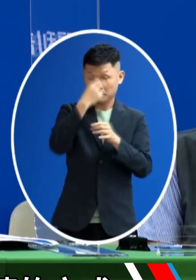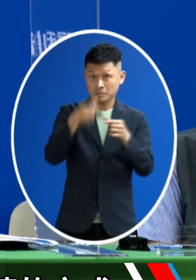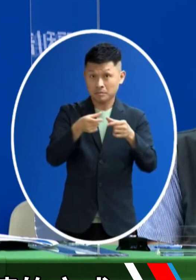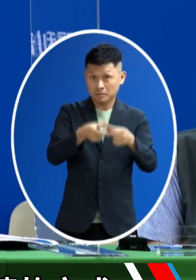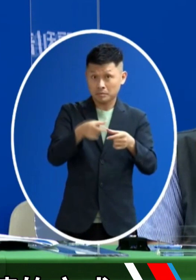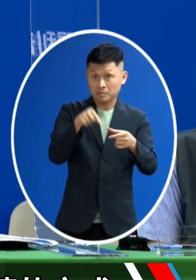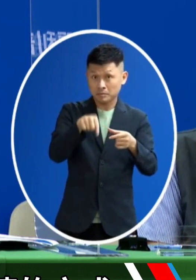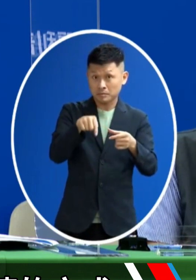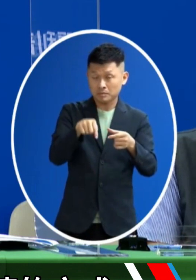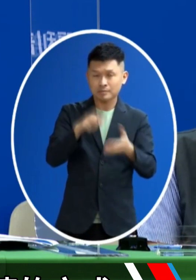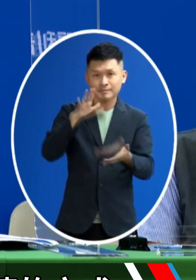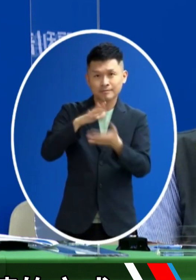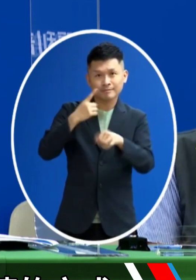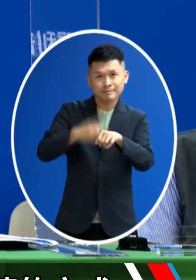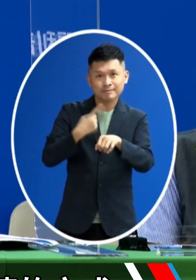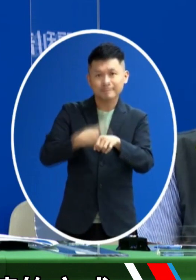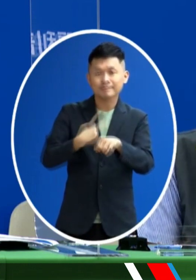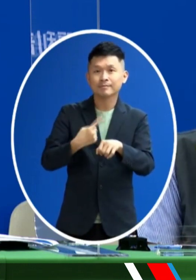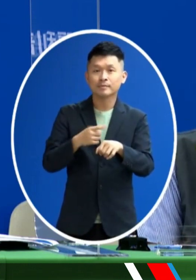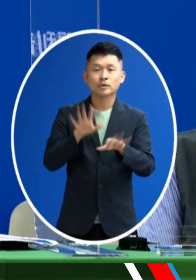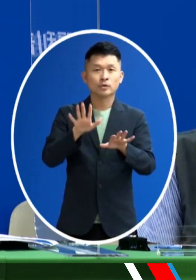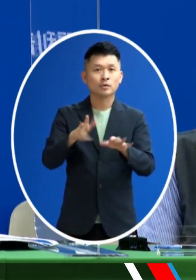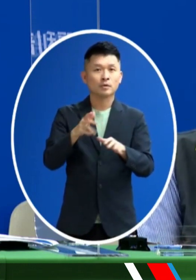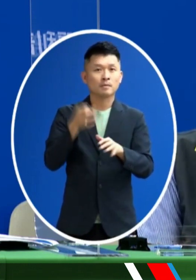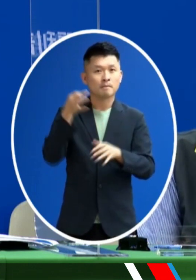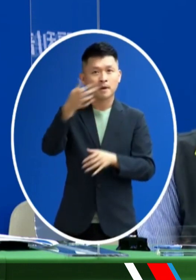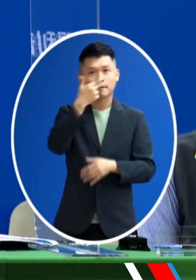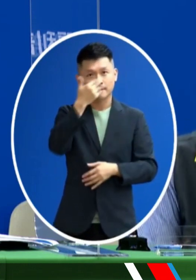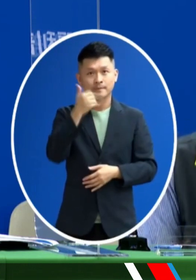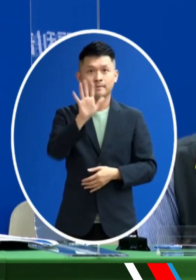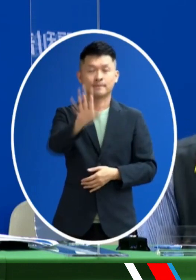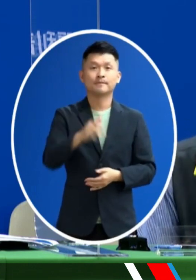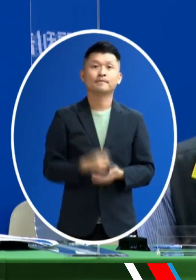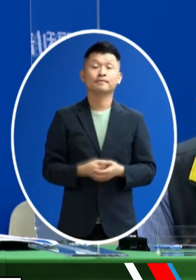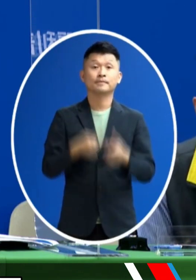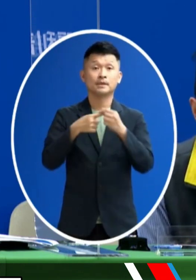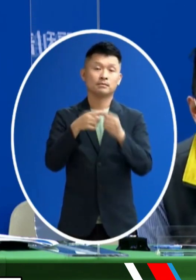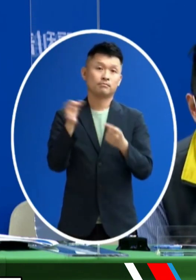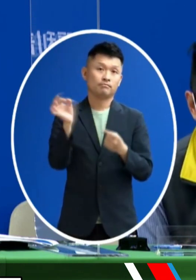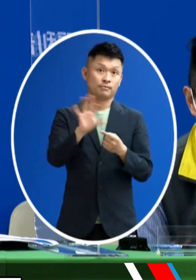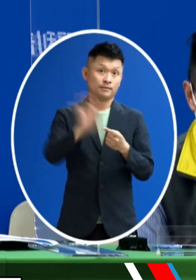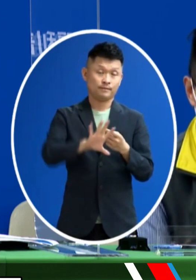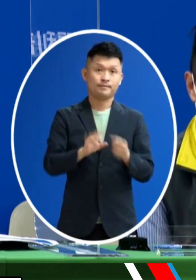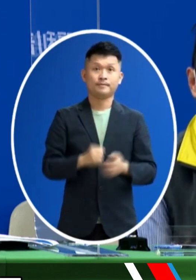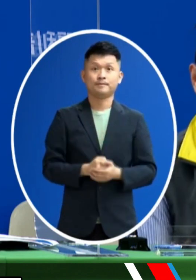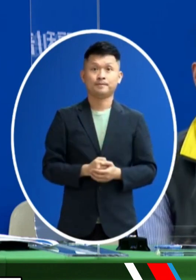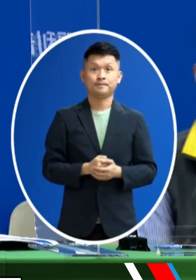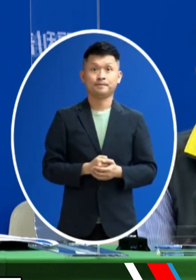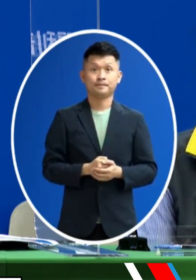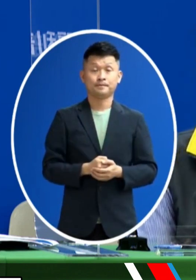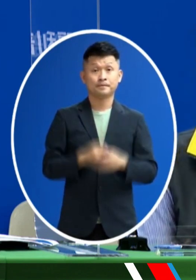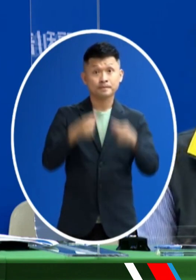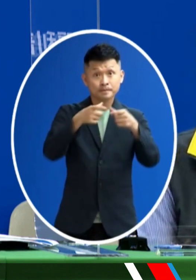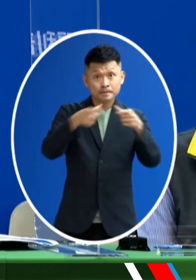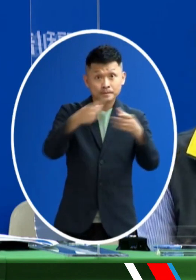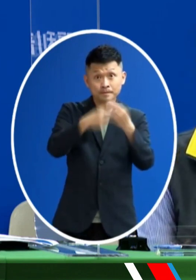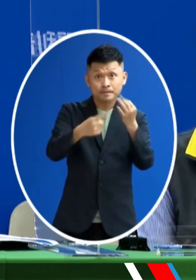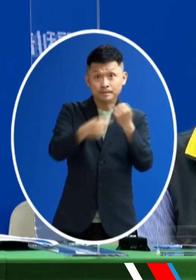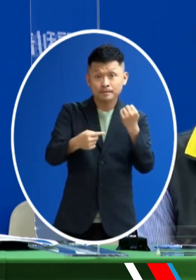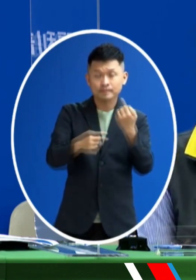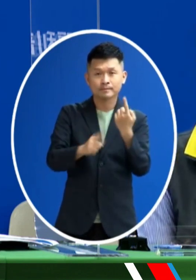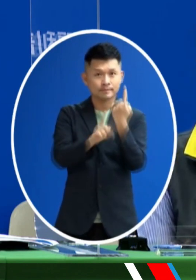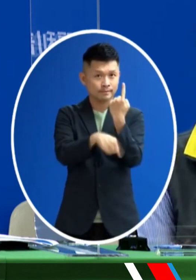其实有一些比较便捷的方式，包括是不用费用。那我们对于数量的规定就是每个